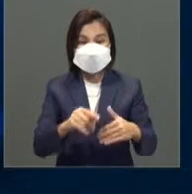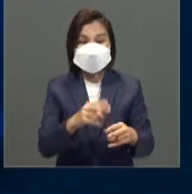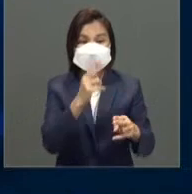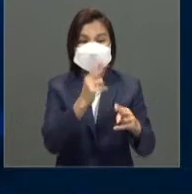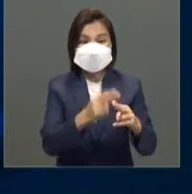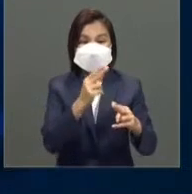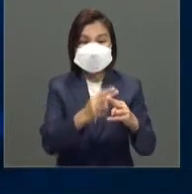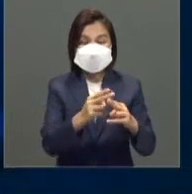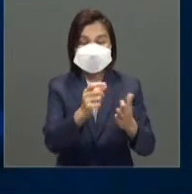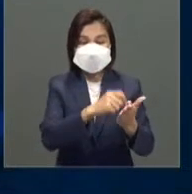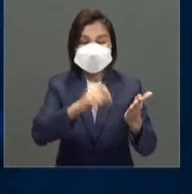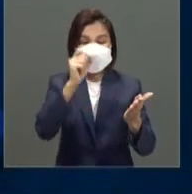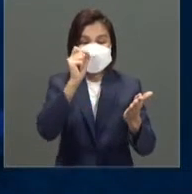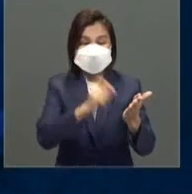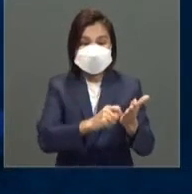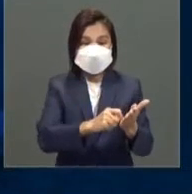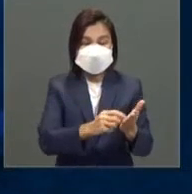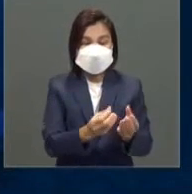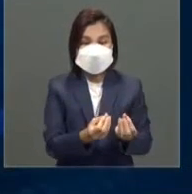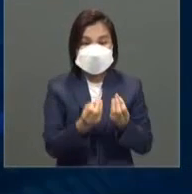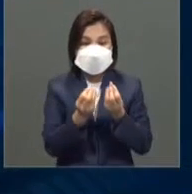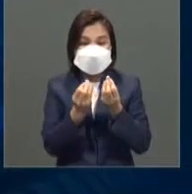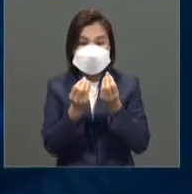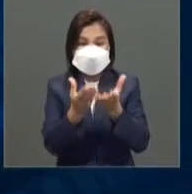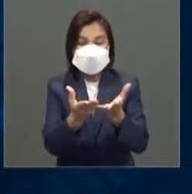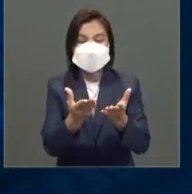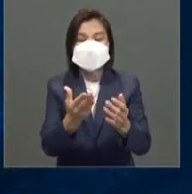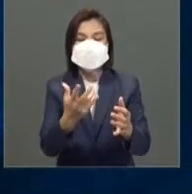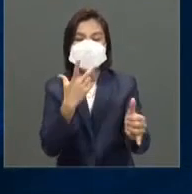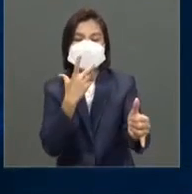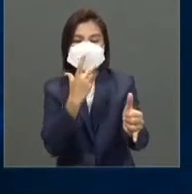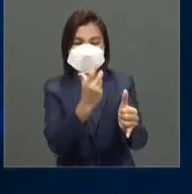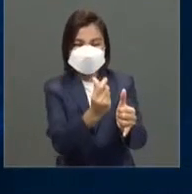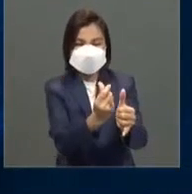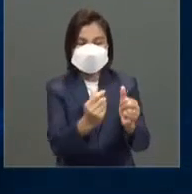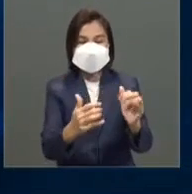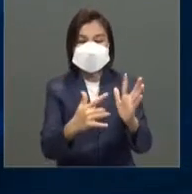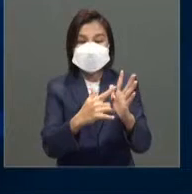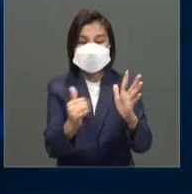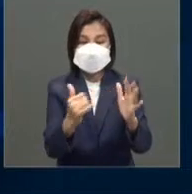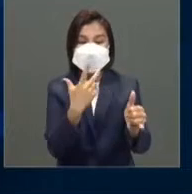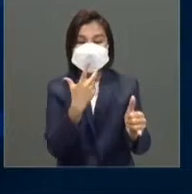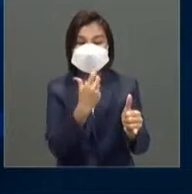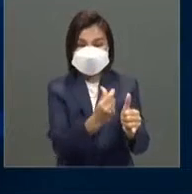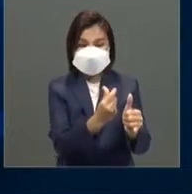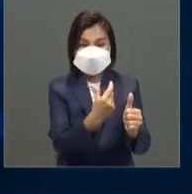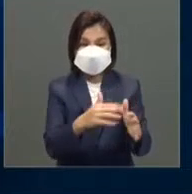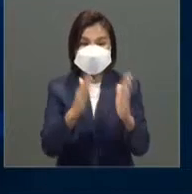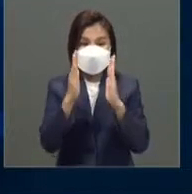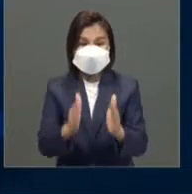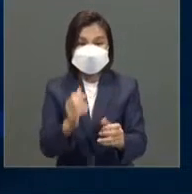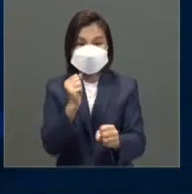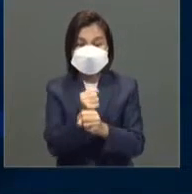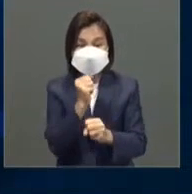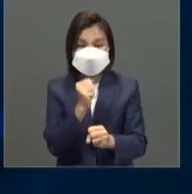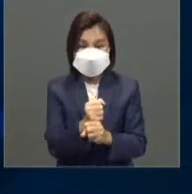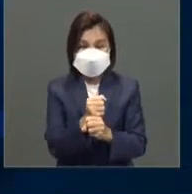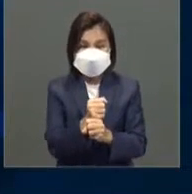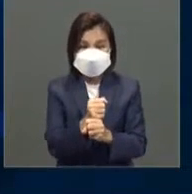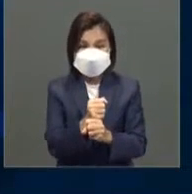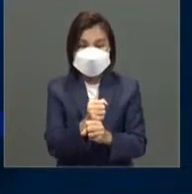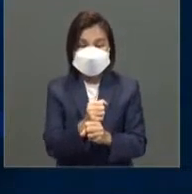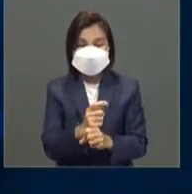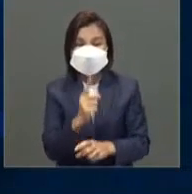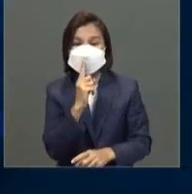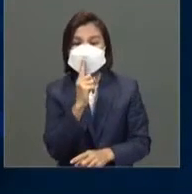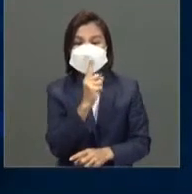ชื่อที่อนุมัติให้แก่หน่วยงานและสถานที่ฉีดวัคซีนของแต่ละจังหวัดเจ้าหน้าที่ของจังหวัดและสถานที่ฉีดก็จะแจ้ง